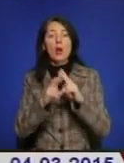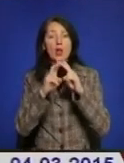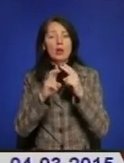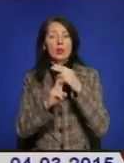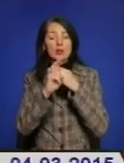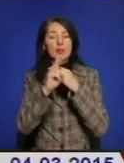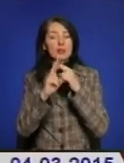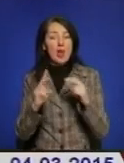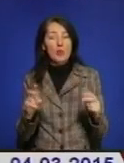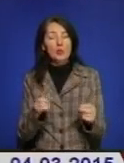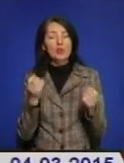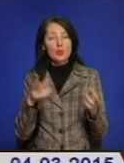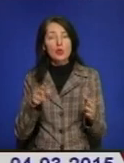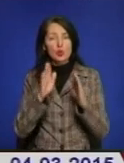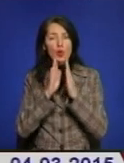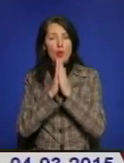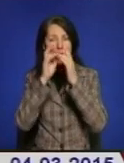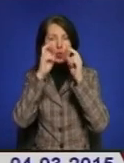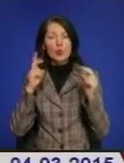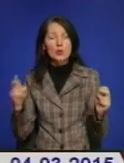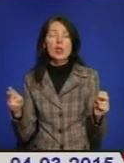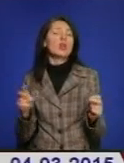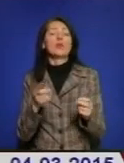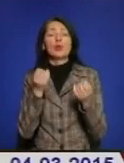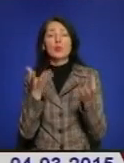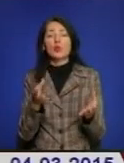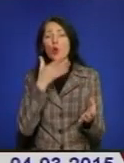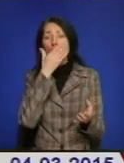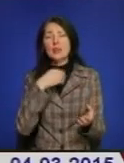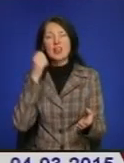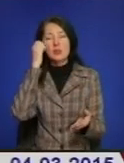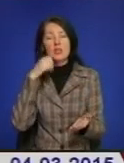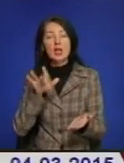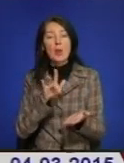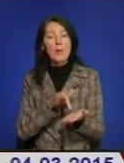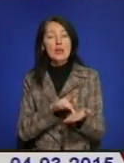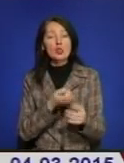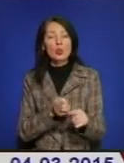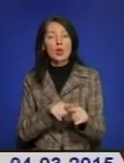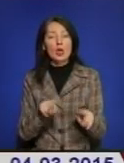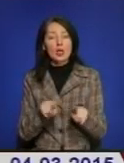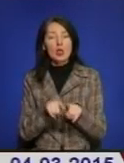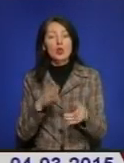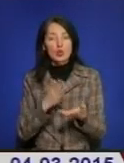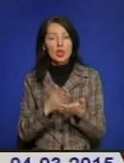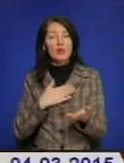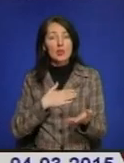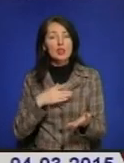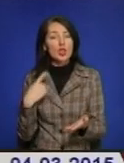просто костелом, чи просто красивим старим містом, який також є в нашій